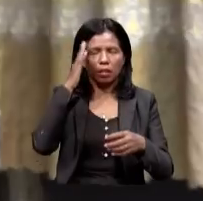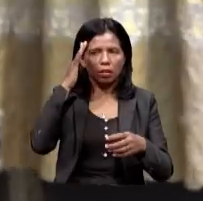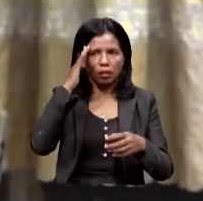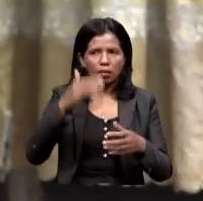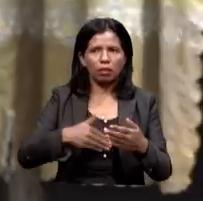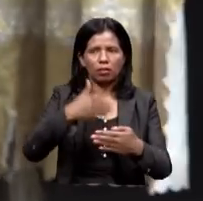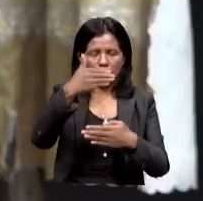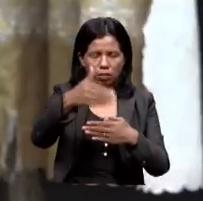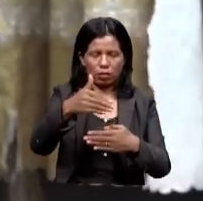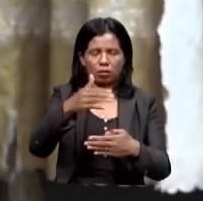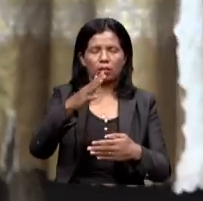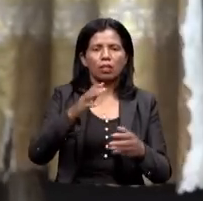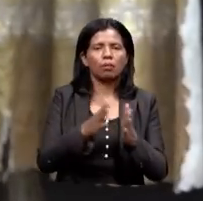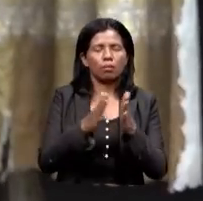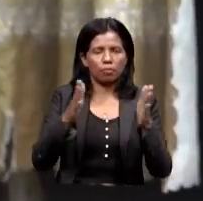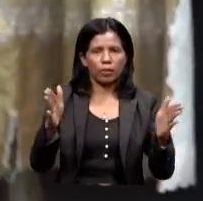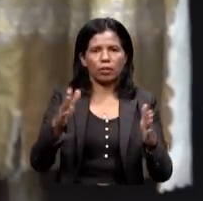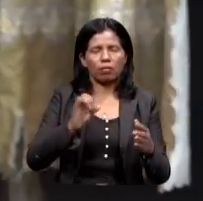liu hau itu anina naman hau itu.